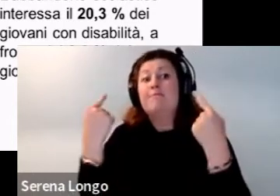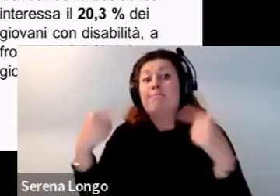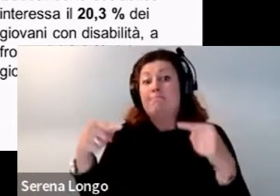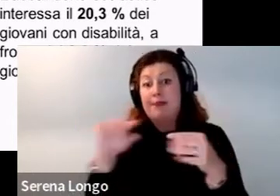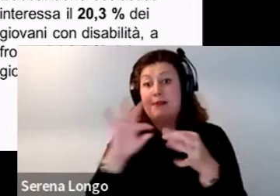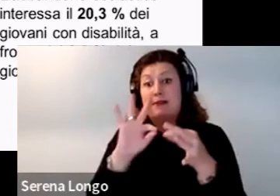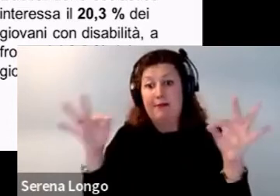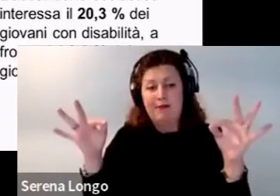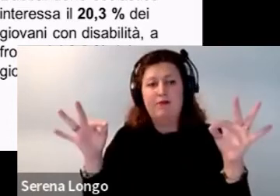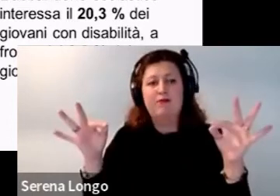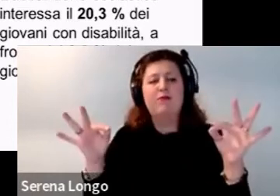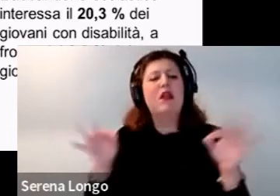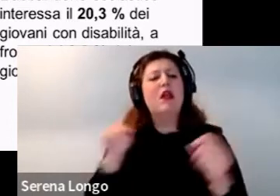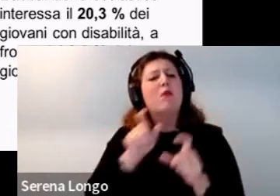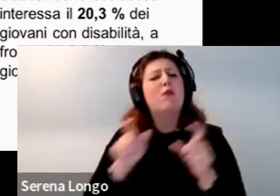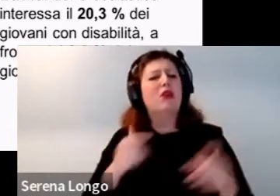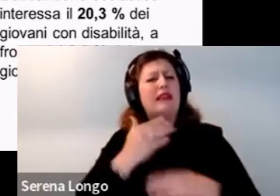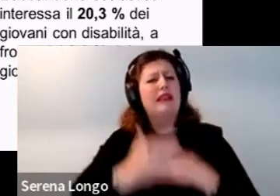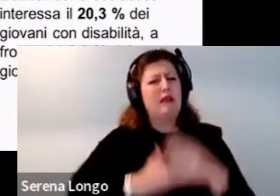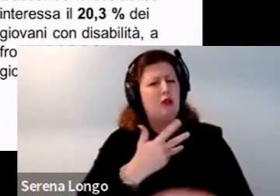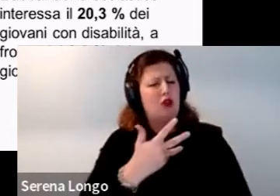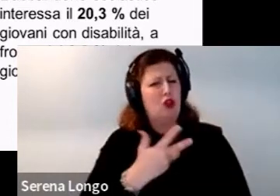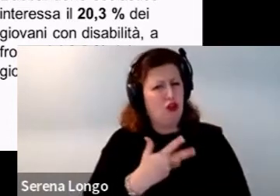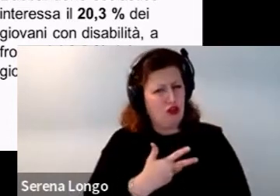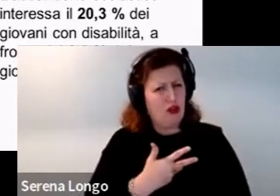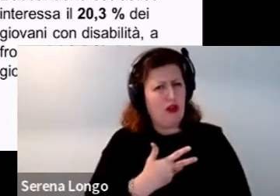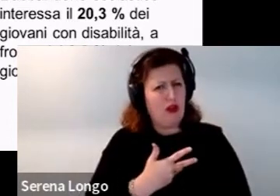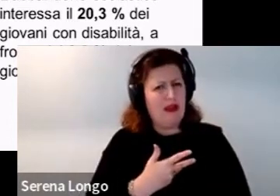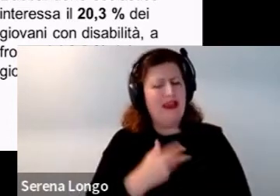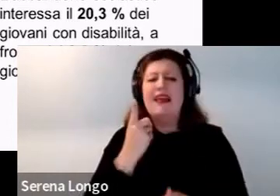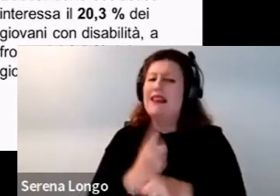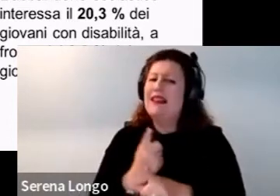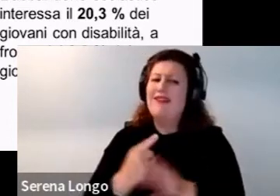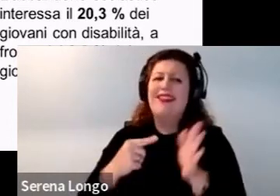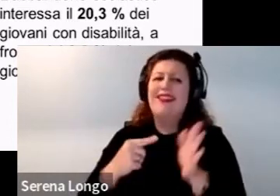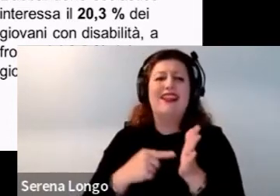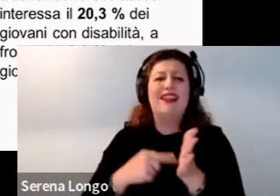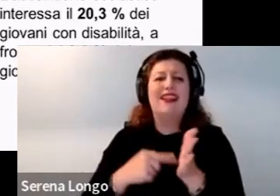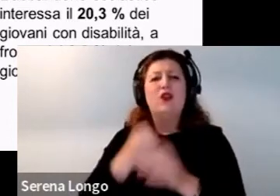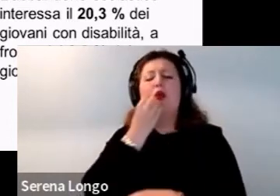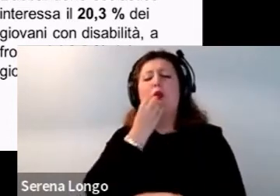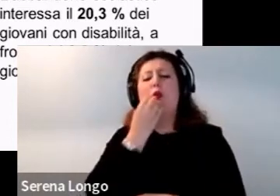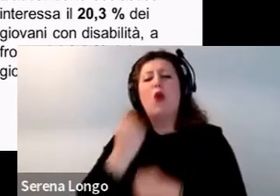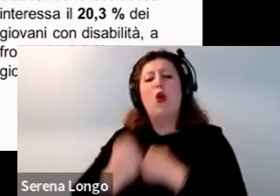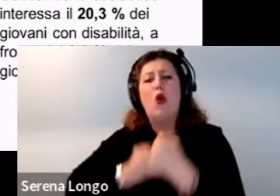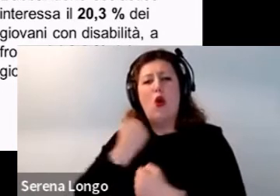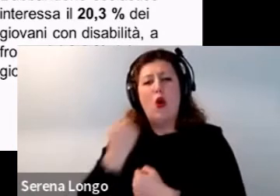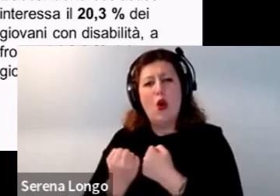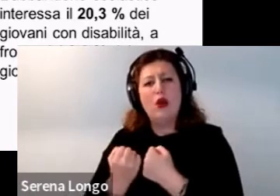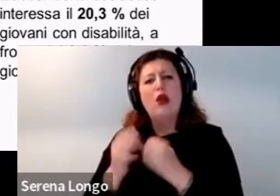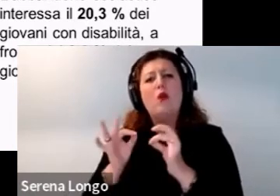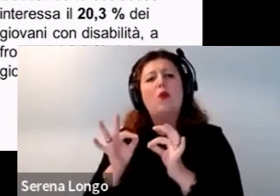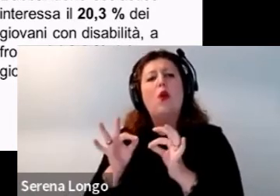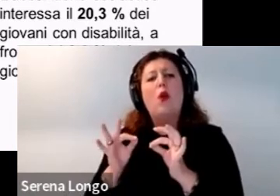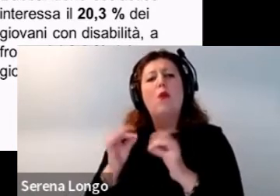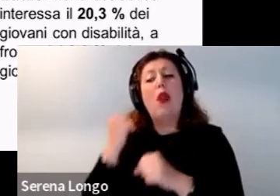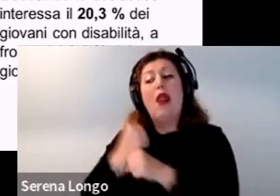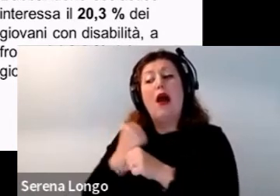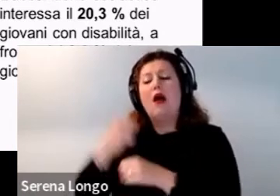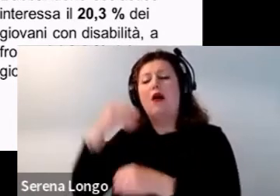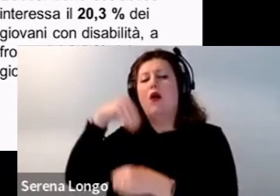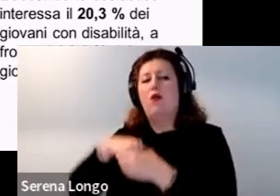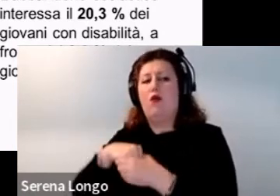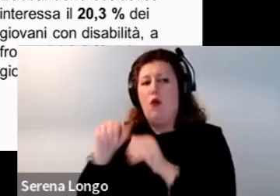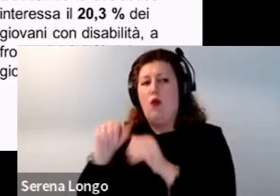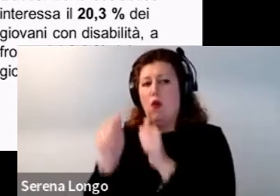riporta: le persone con disabilità hanno diritto e buone condizioni sul a buone condizioni sul posto di lavoro,